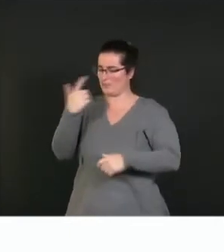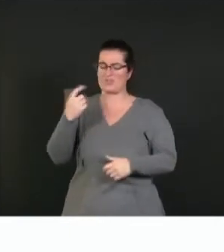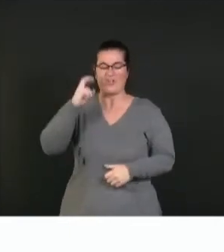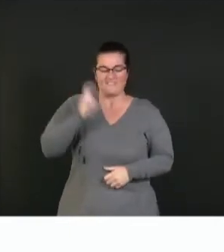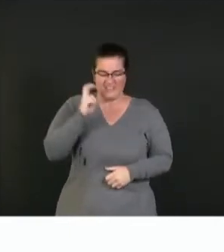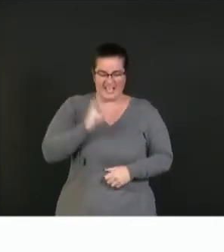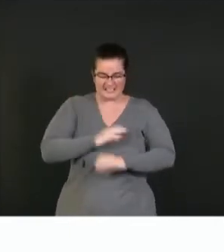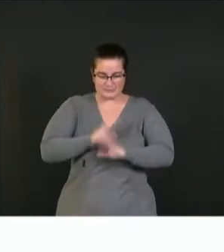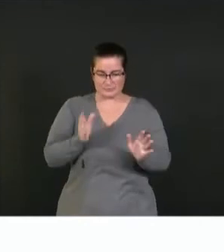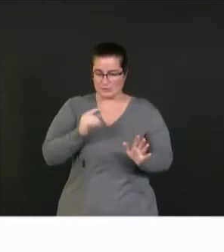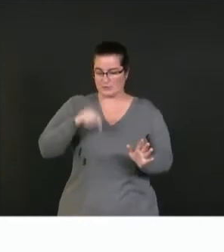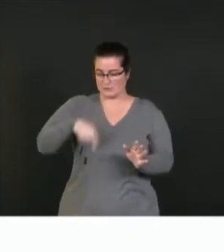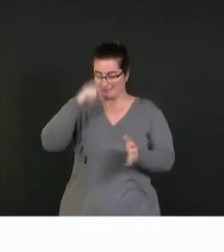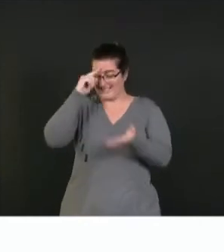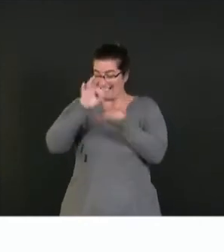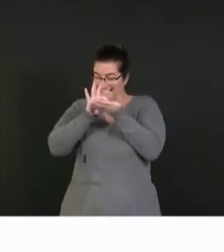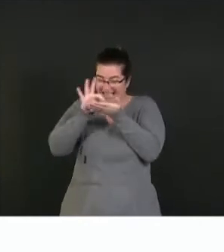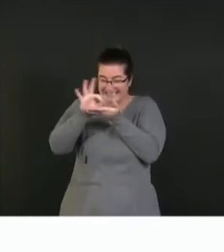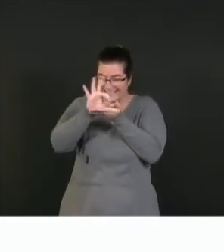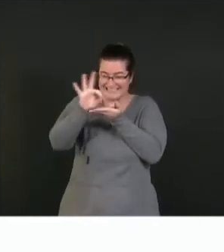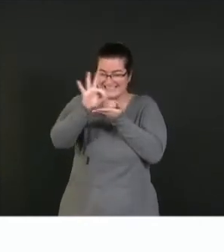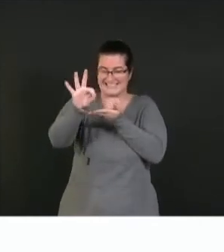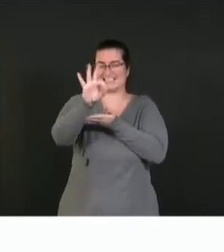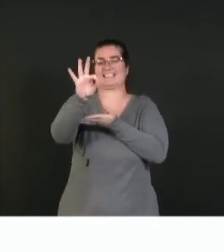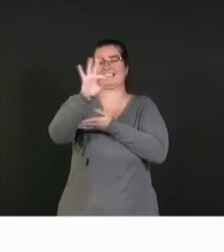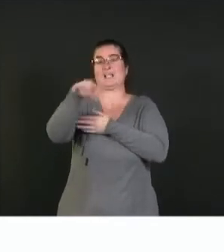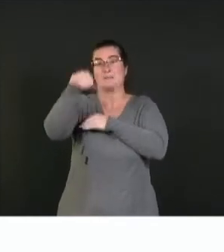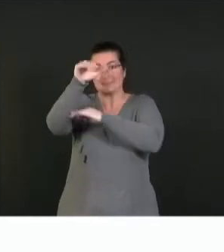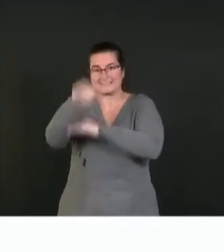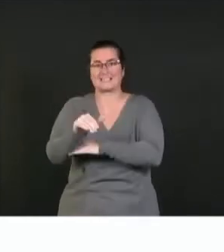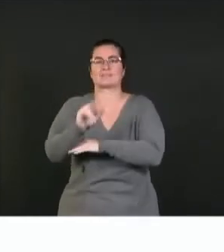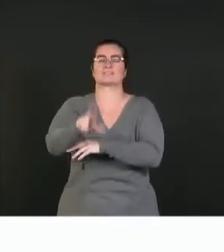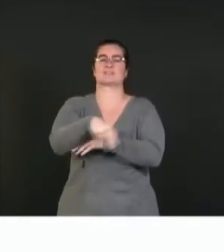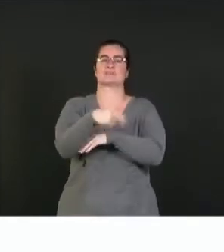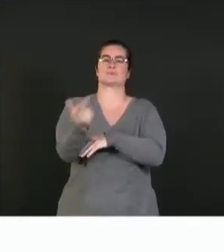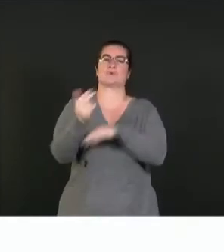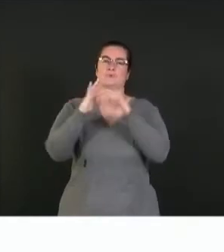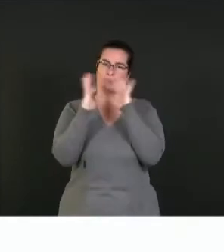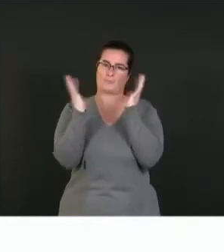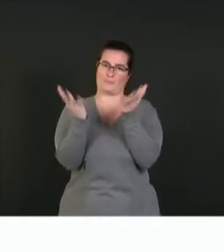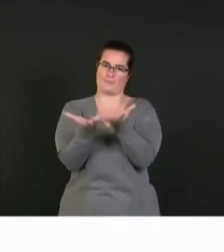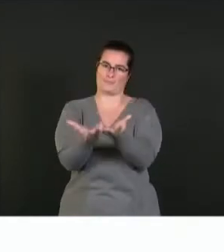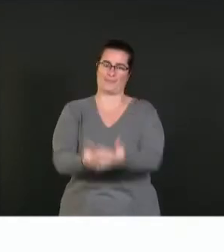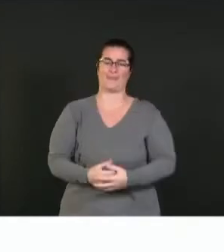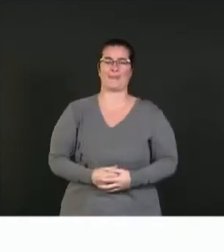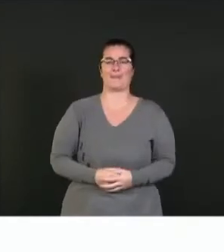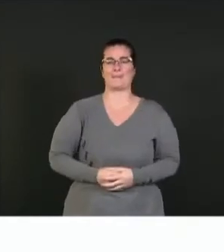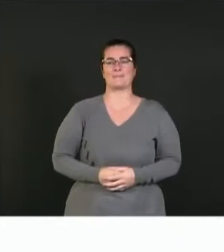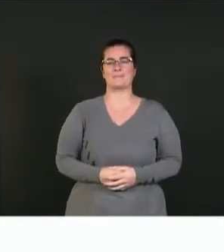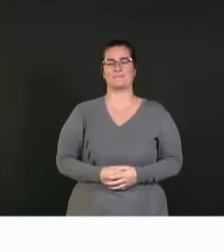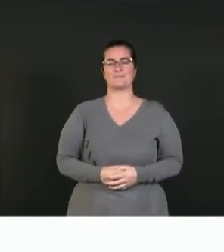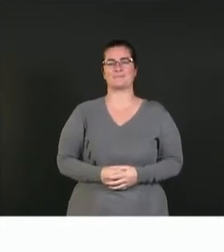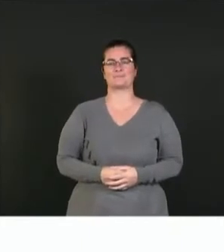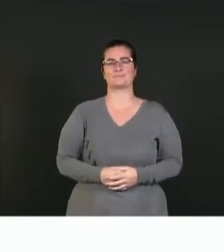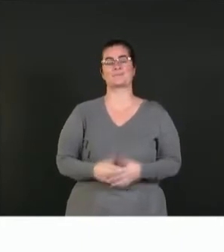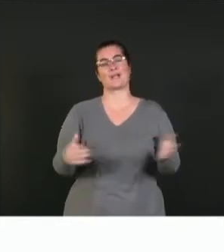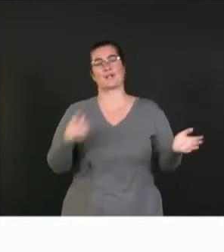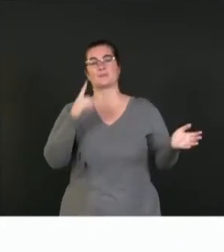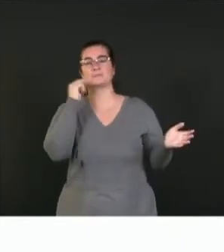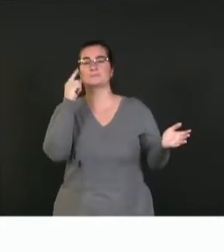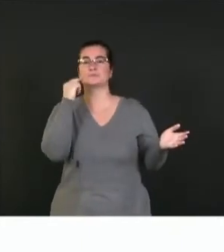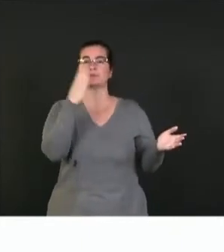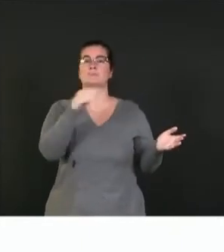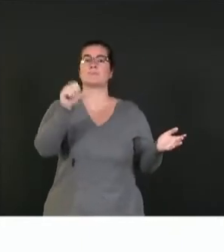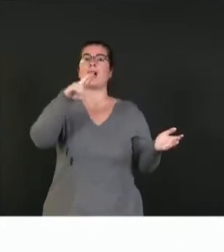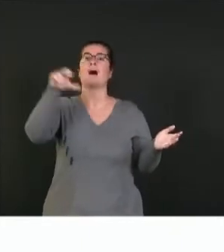loin, plus en termes de stratégie? Qui veut apporter un élément de réponse? Marc Barra. Un petit élément, parce qu'on organise des